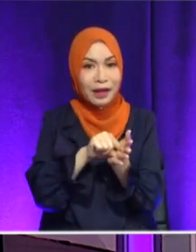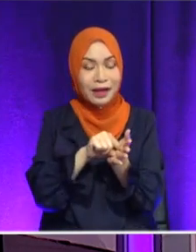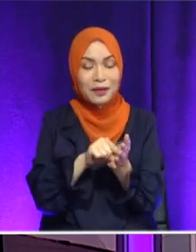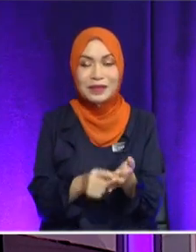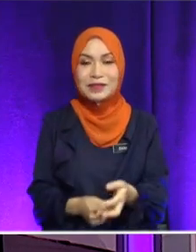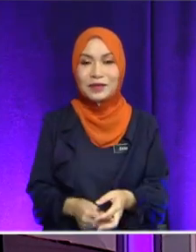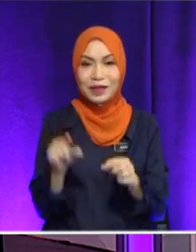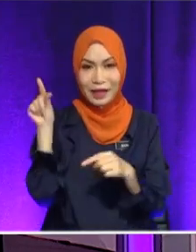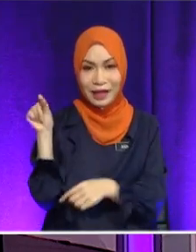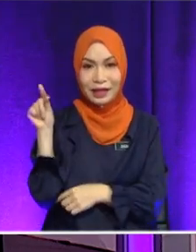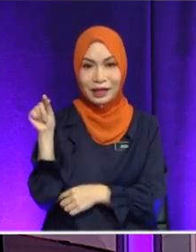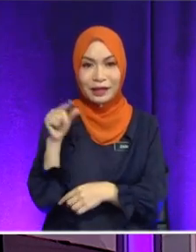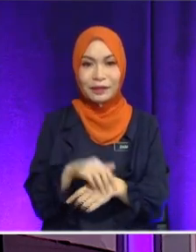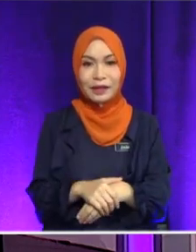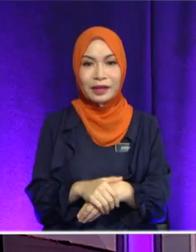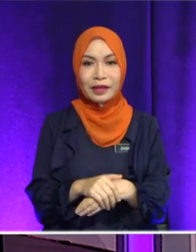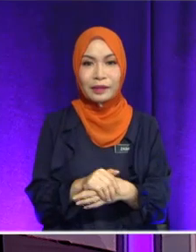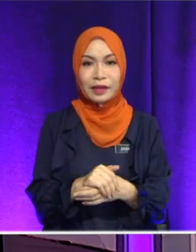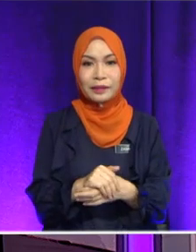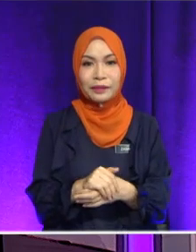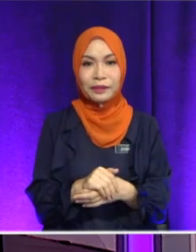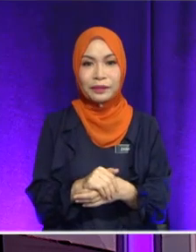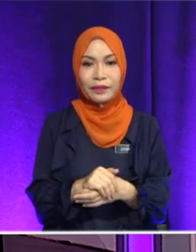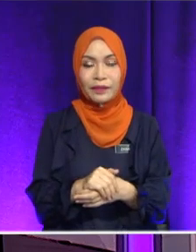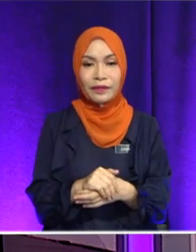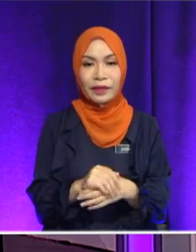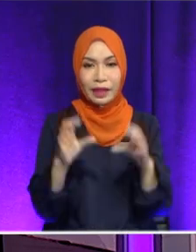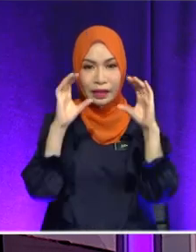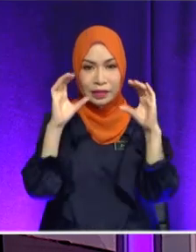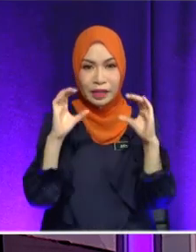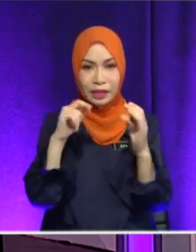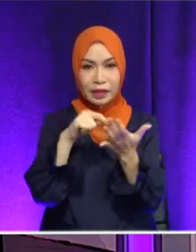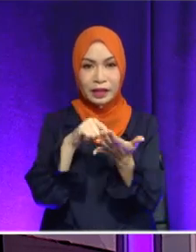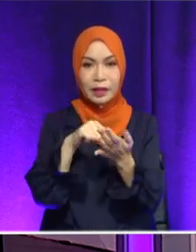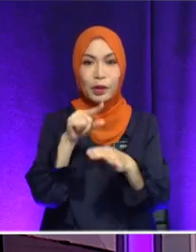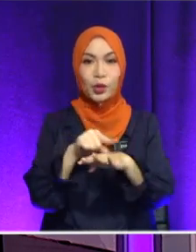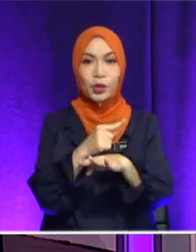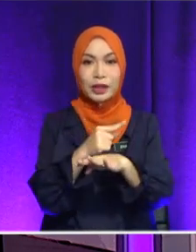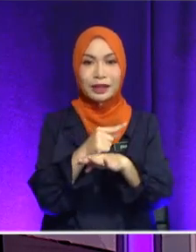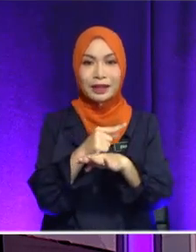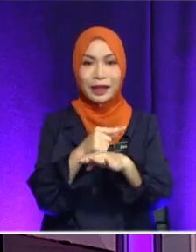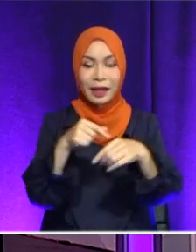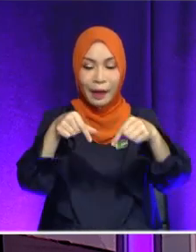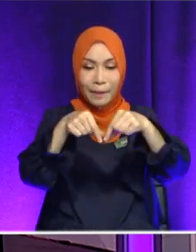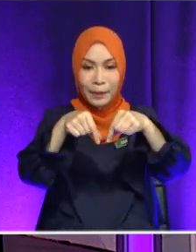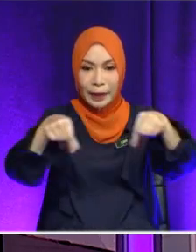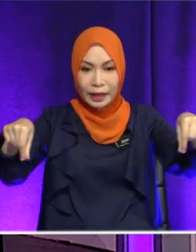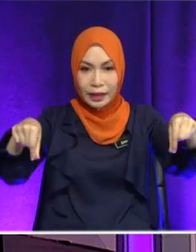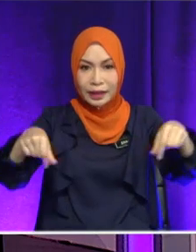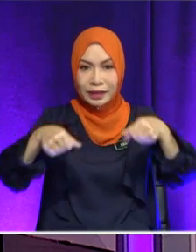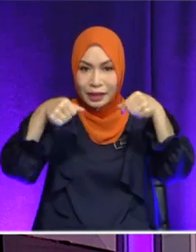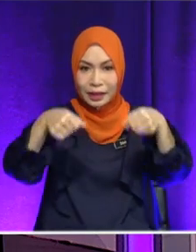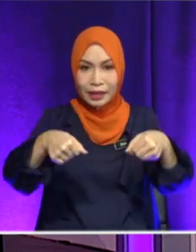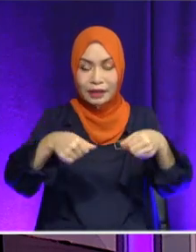gambarnya juga Teknik ini kita menggunakan teknik yang menggunakan tip makin tape kita dekat keyword sudah kita